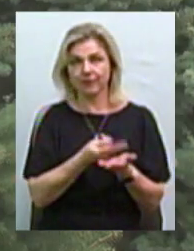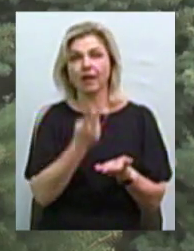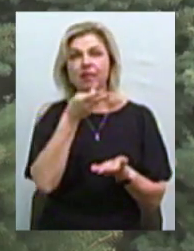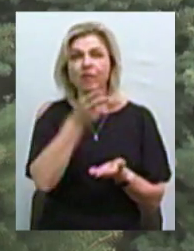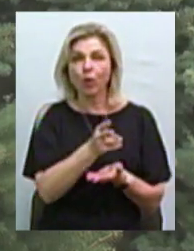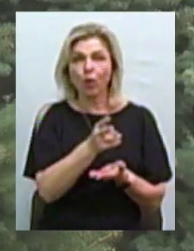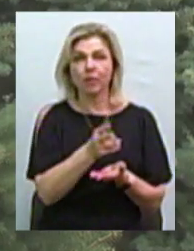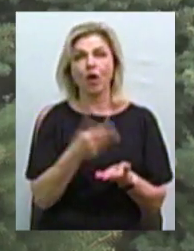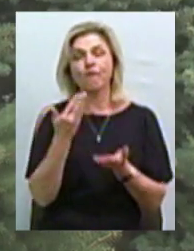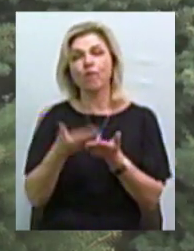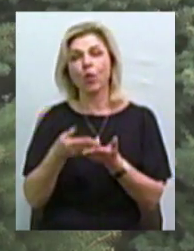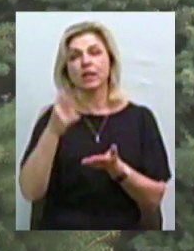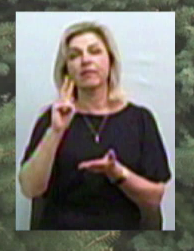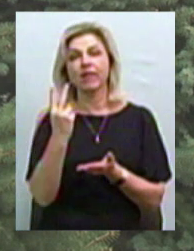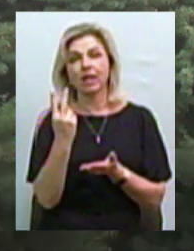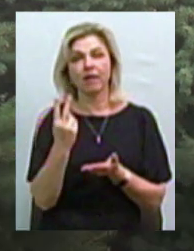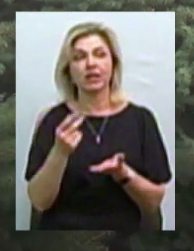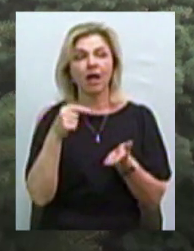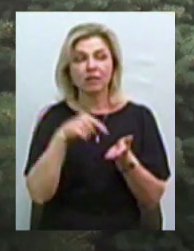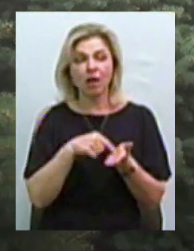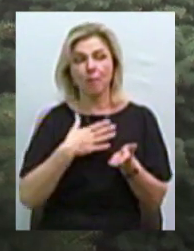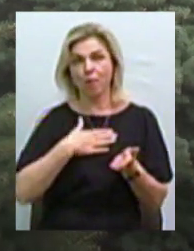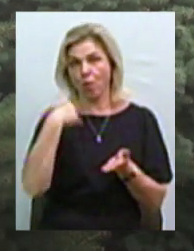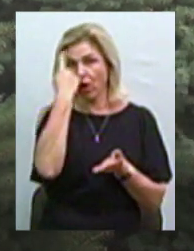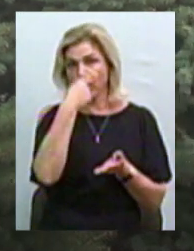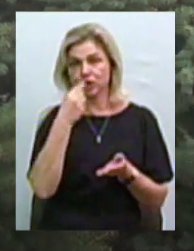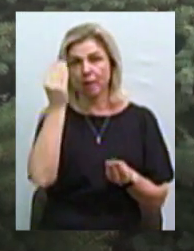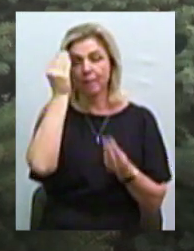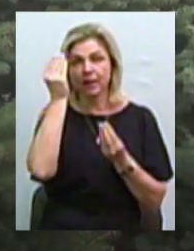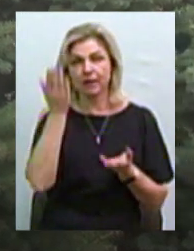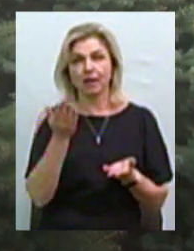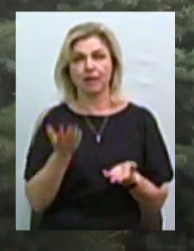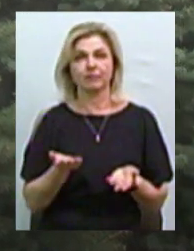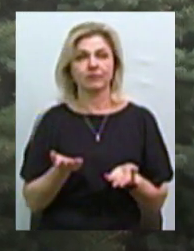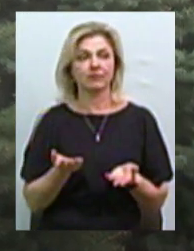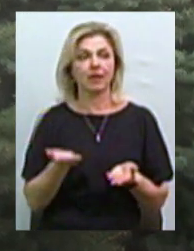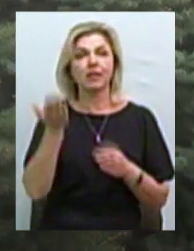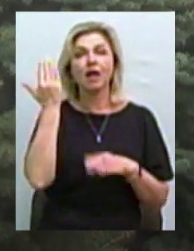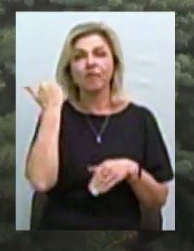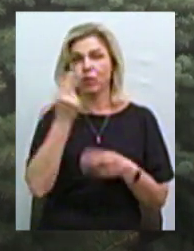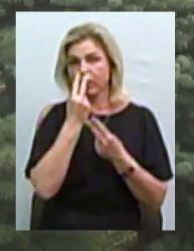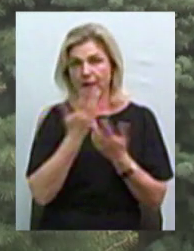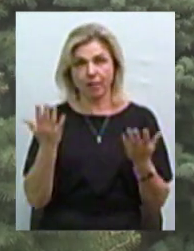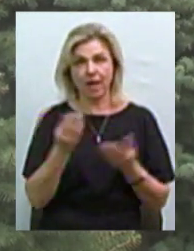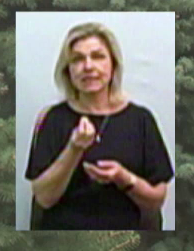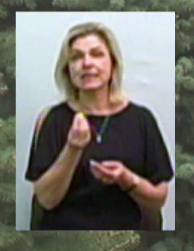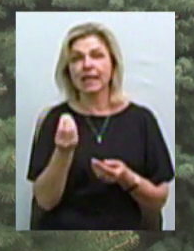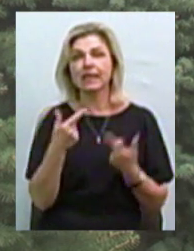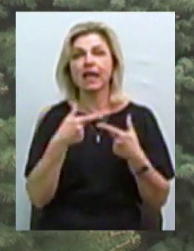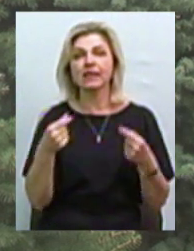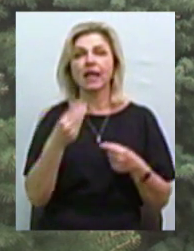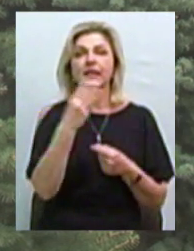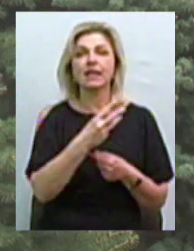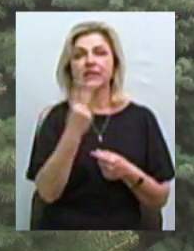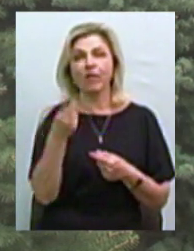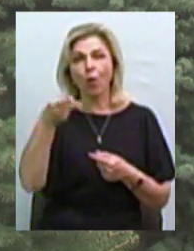копійки, ось його дві гривні. Тобто, ну, моя особиста думка, ми вже давно не бачимо ціни, де там 32